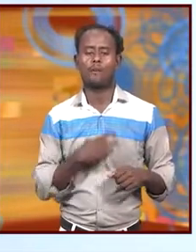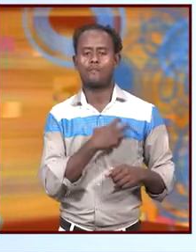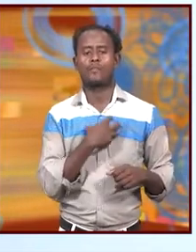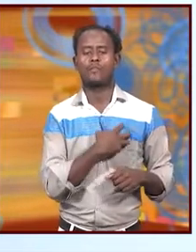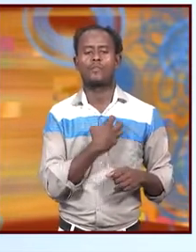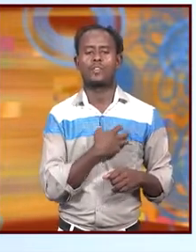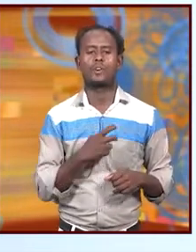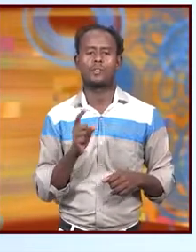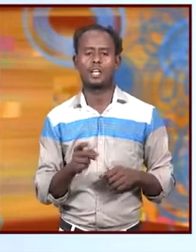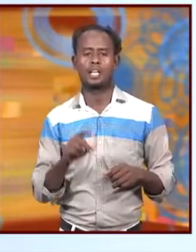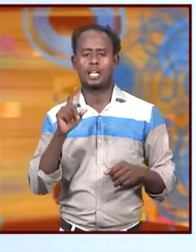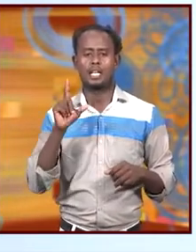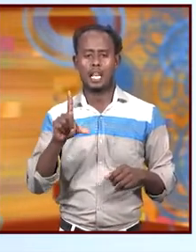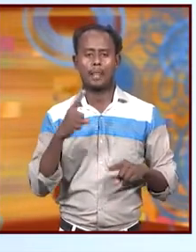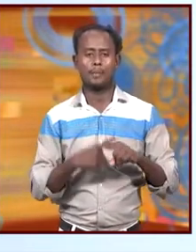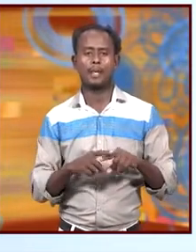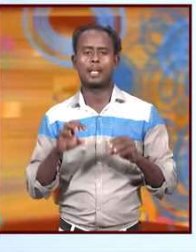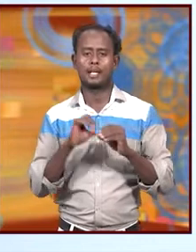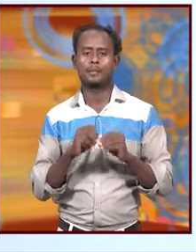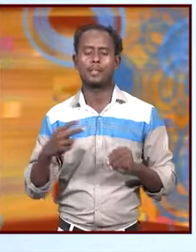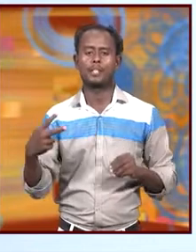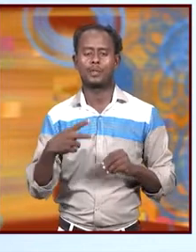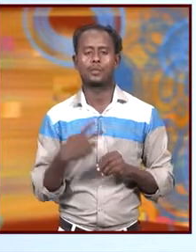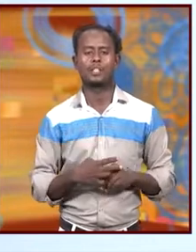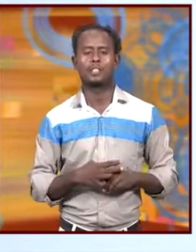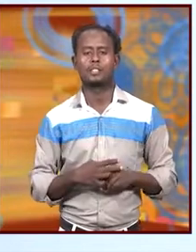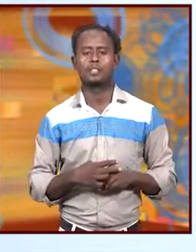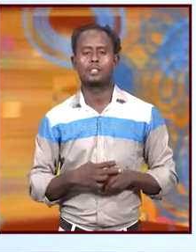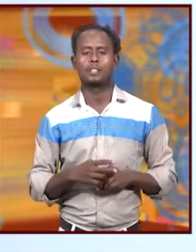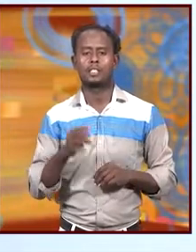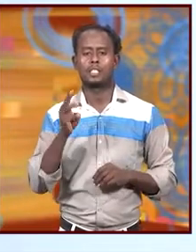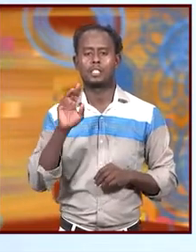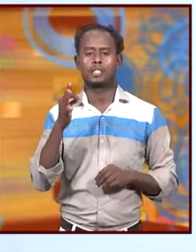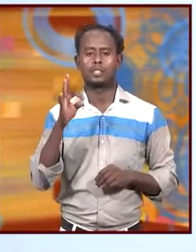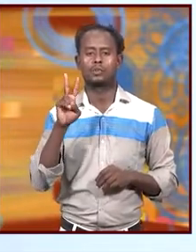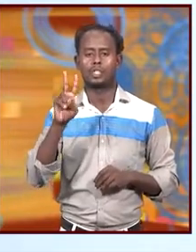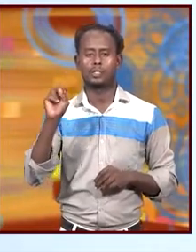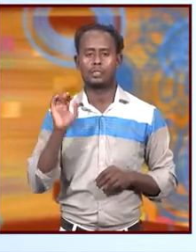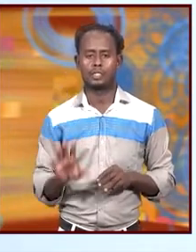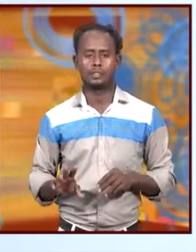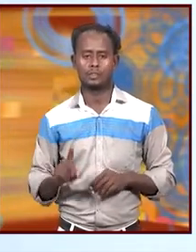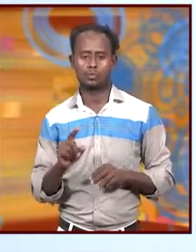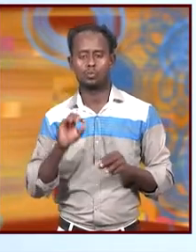வாய்ப்பாடு L பெருக்கல் B இஸ் ஈக்குவல் டு 820.